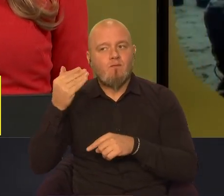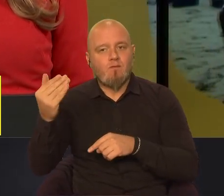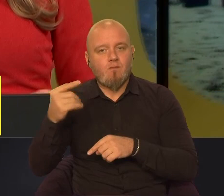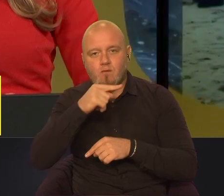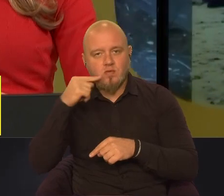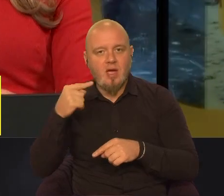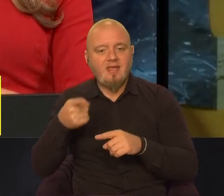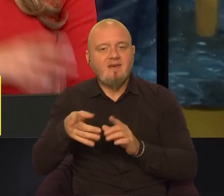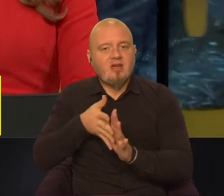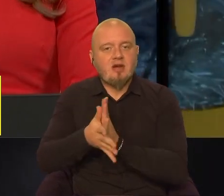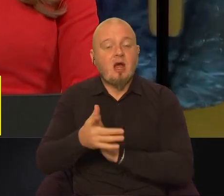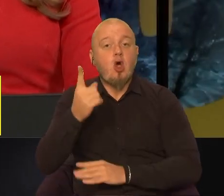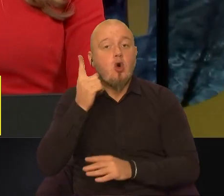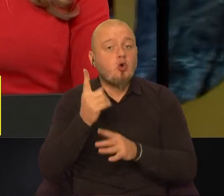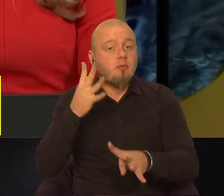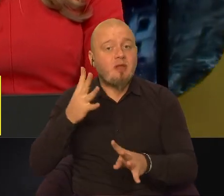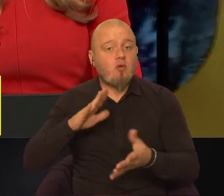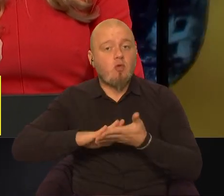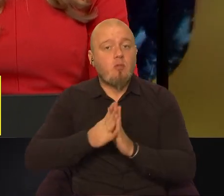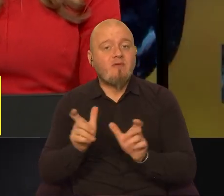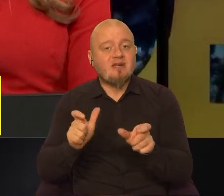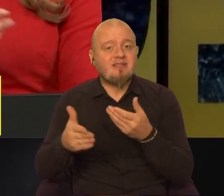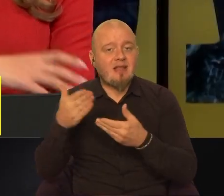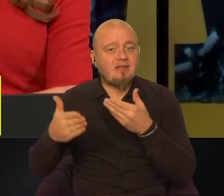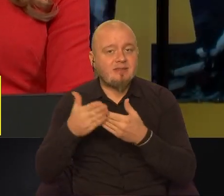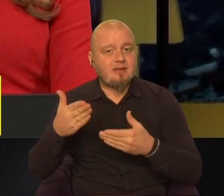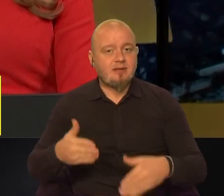санкцій? І як вона це робить в умовах санкцій?